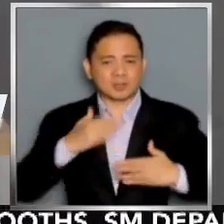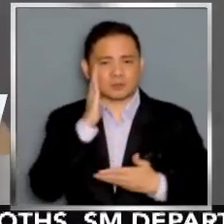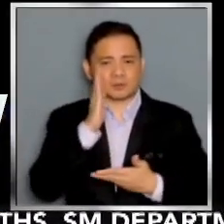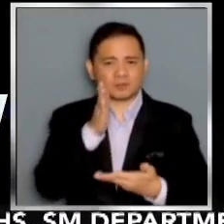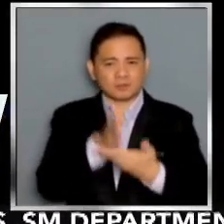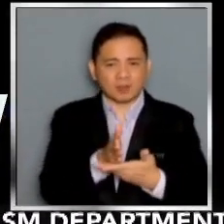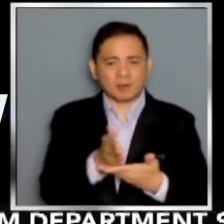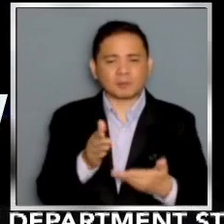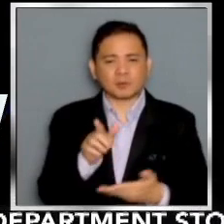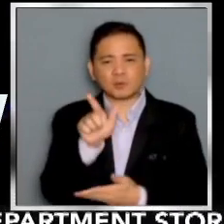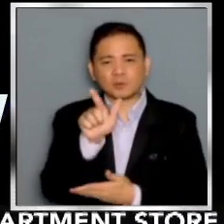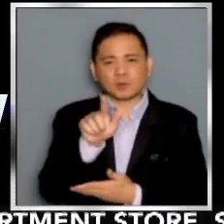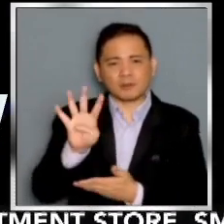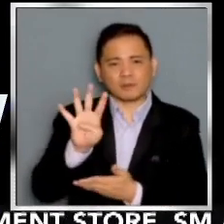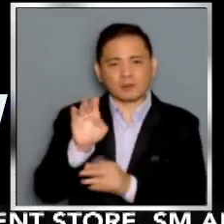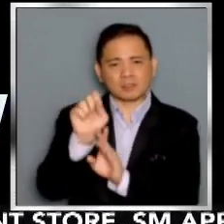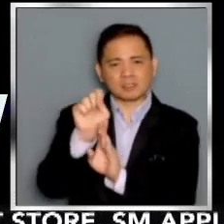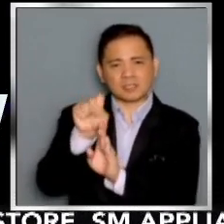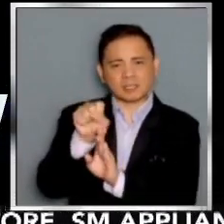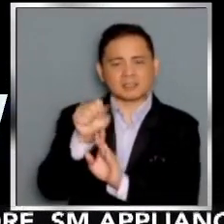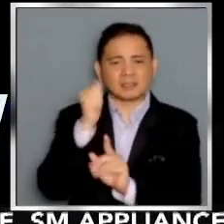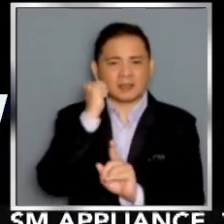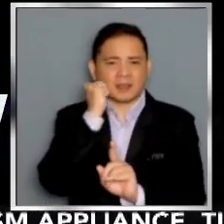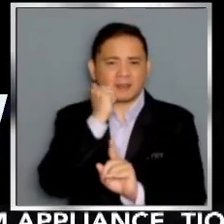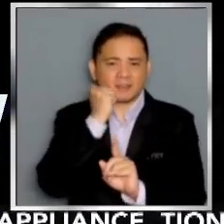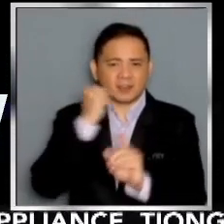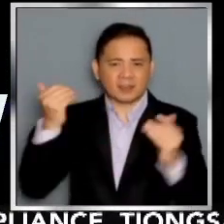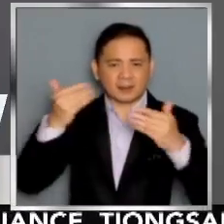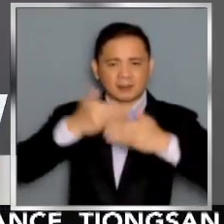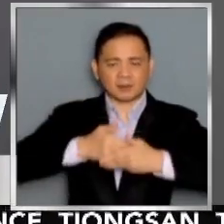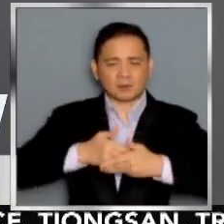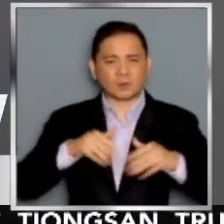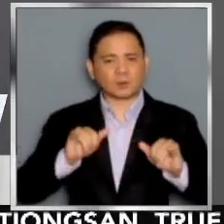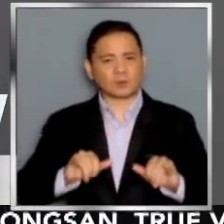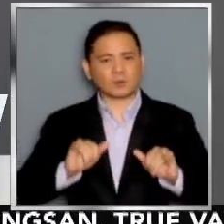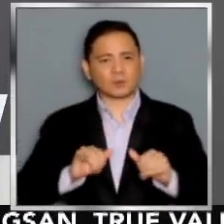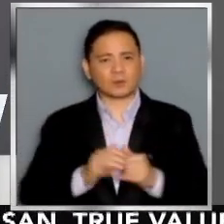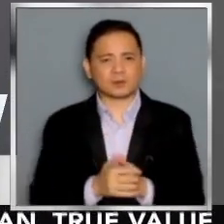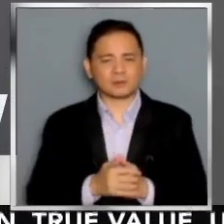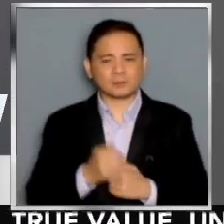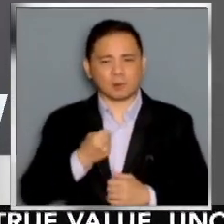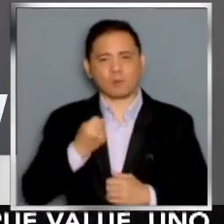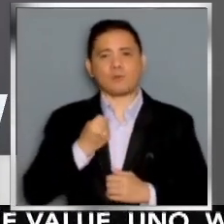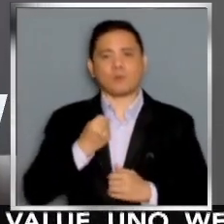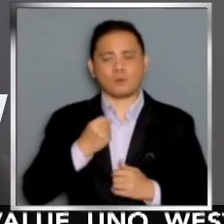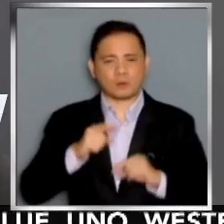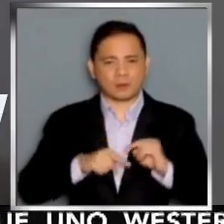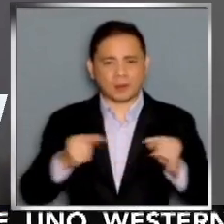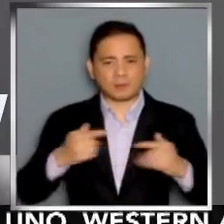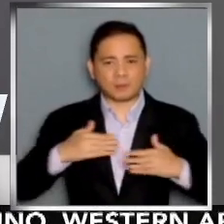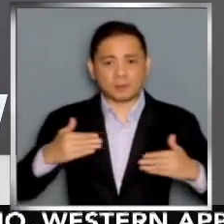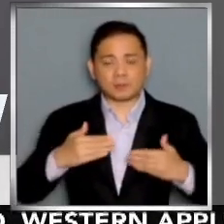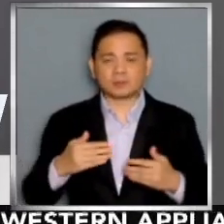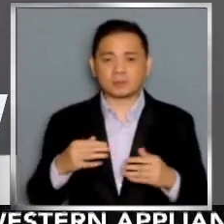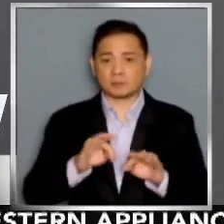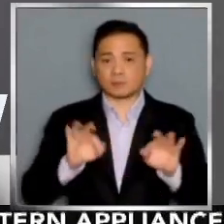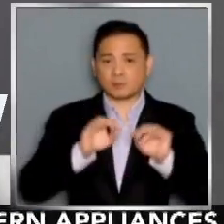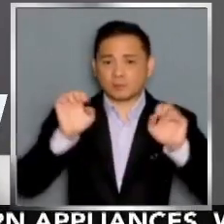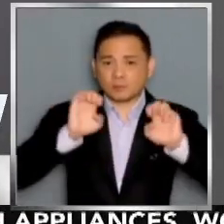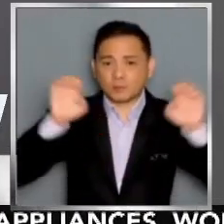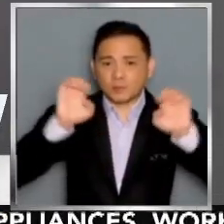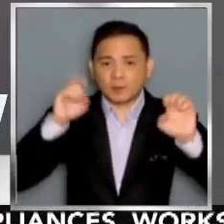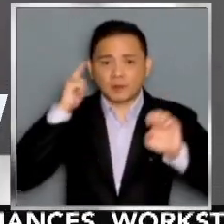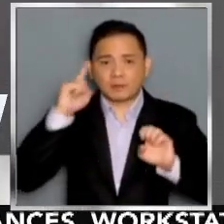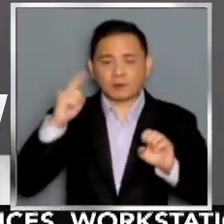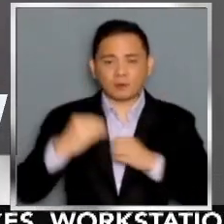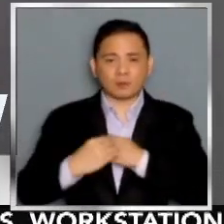an hour. Nabangungot ko all night eh. Oh. So parang ako kailangan pa mag-workout para mag-good mood ako. Pero hindi pa rin,